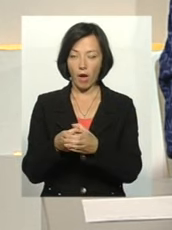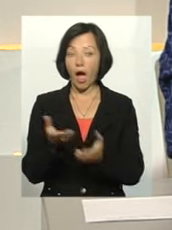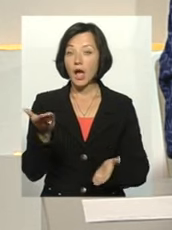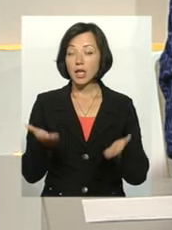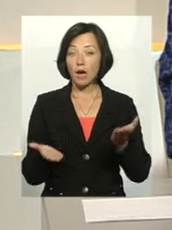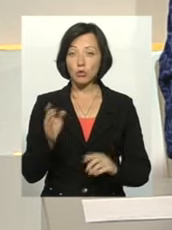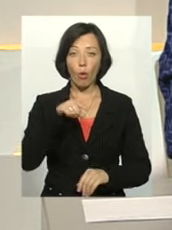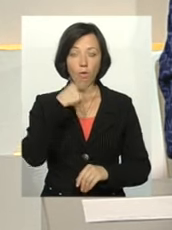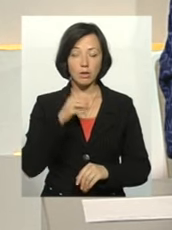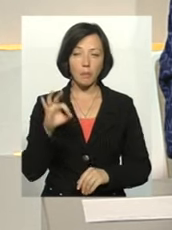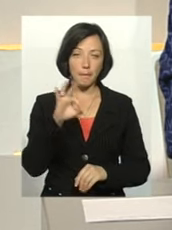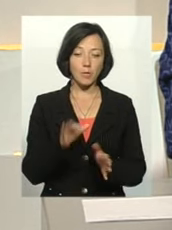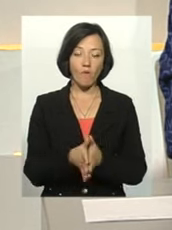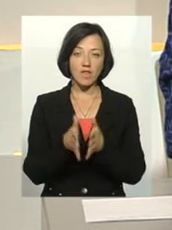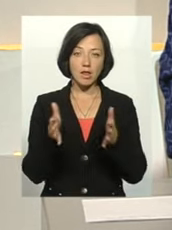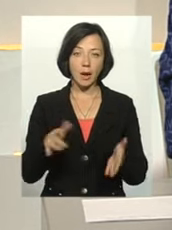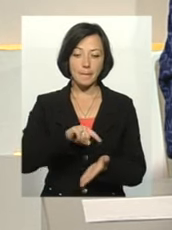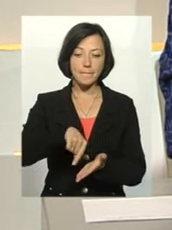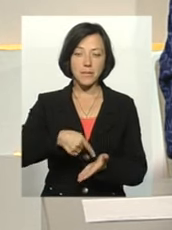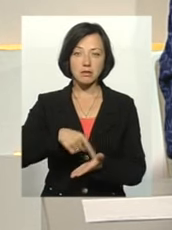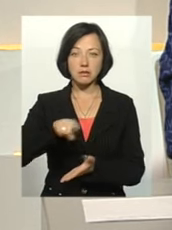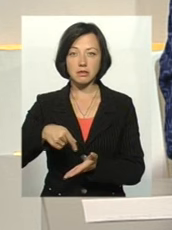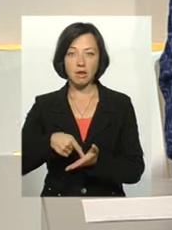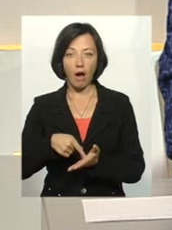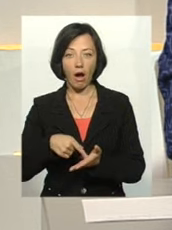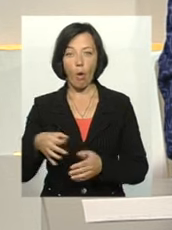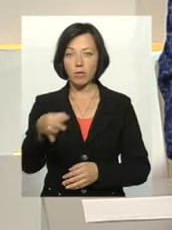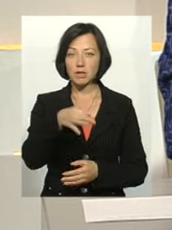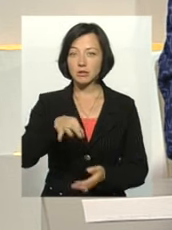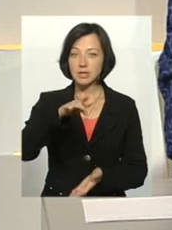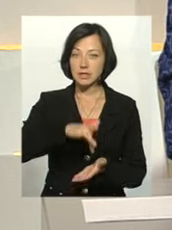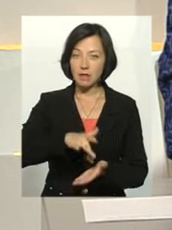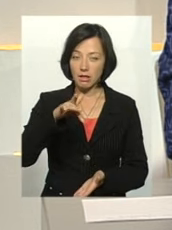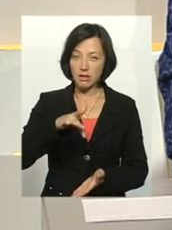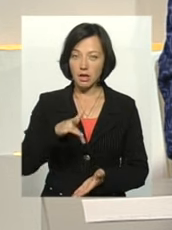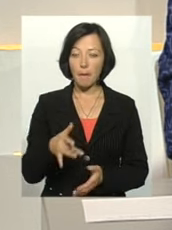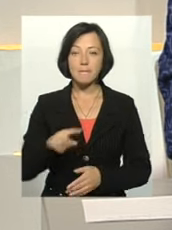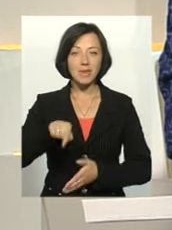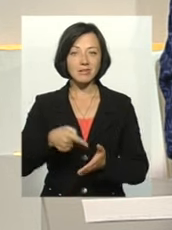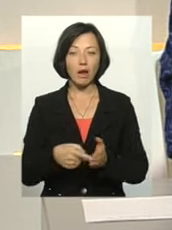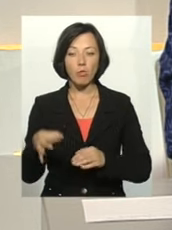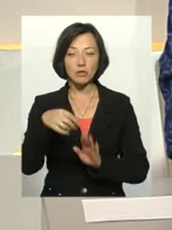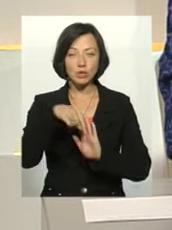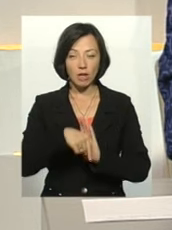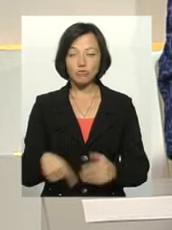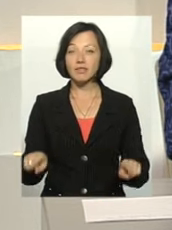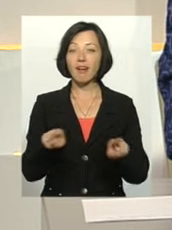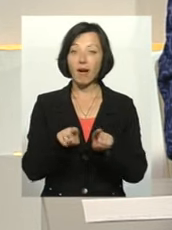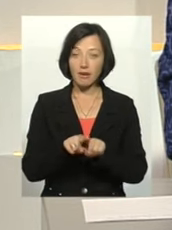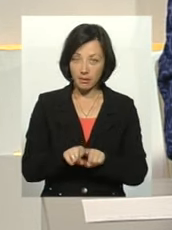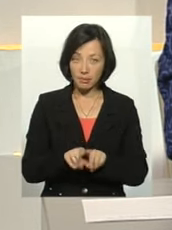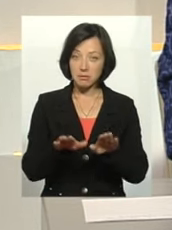Якщо говорити про великі міста, обласні центри, міста обласного значення, в таких населених